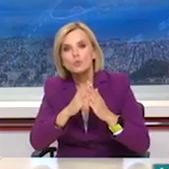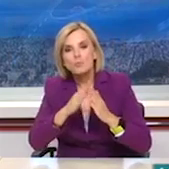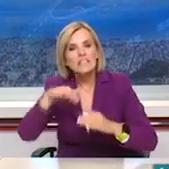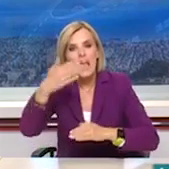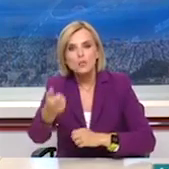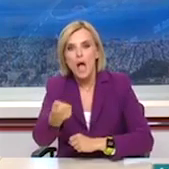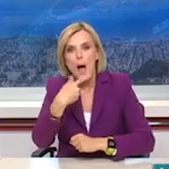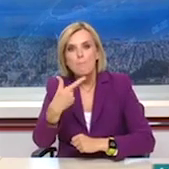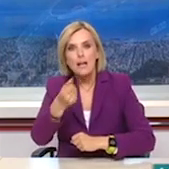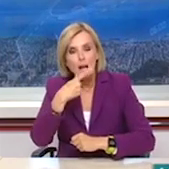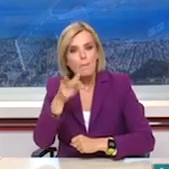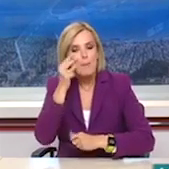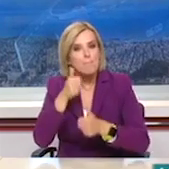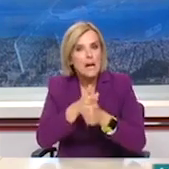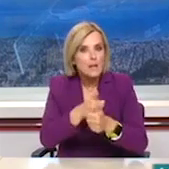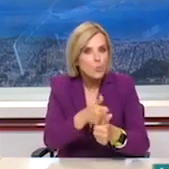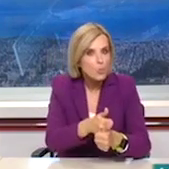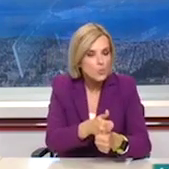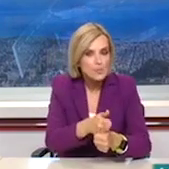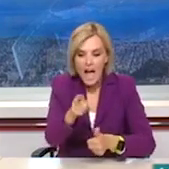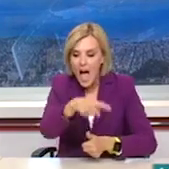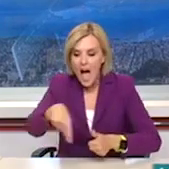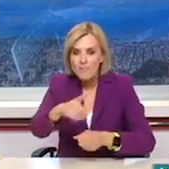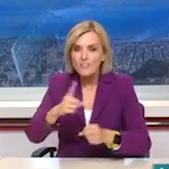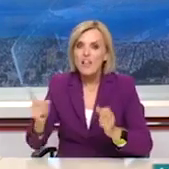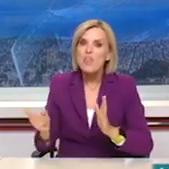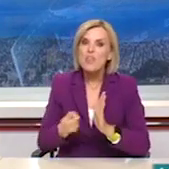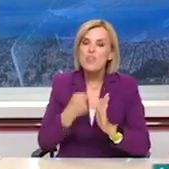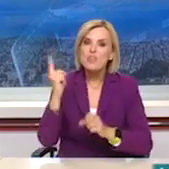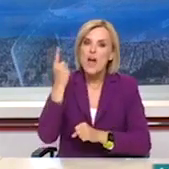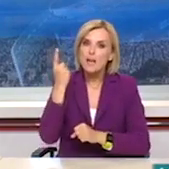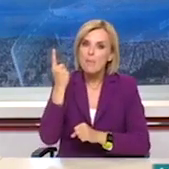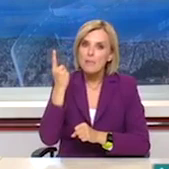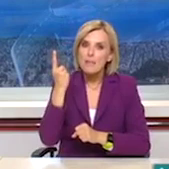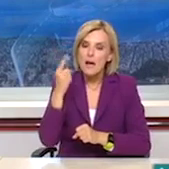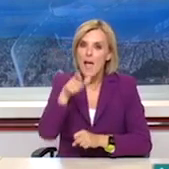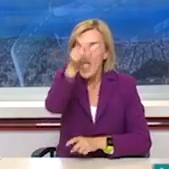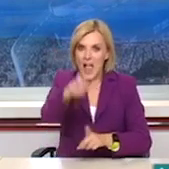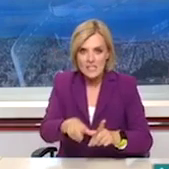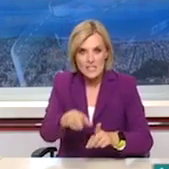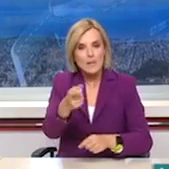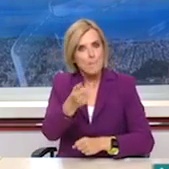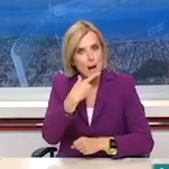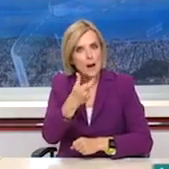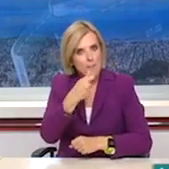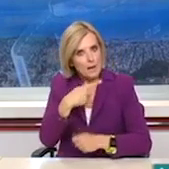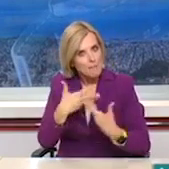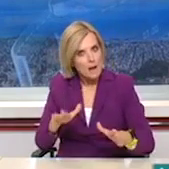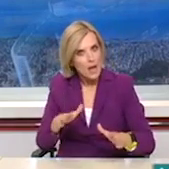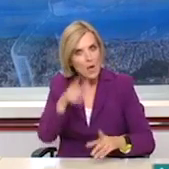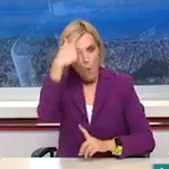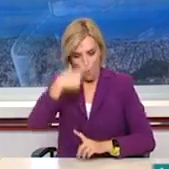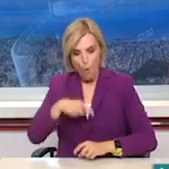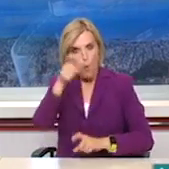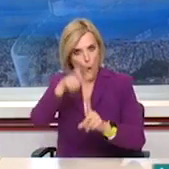της χημειοπροφύλαξης όπως έχετε ανακοινώσει λαμβάνουν τη θεραπεία? Εσείς τη λαμβάνετε? Τα μέχρι σήμερα δεδομένα λήψης του φαρμάκου στη χώρα